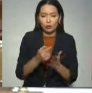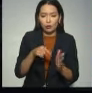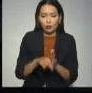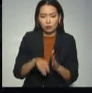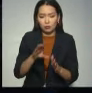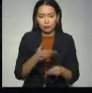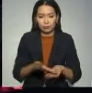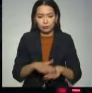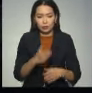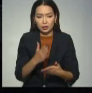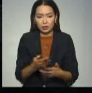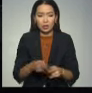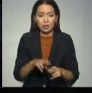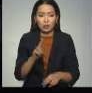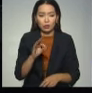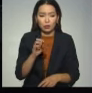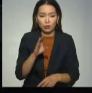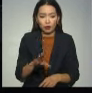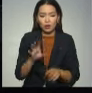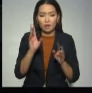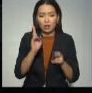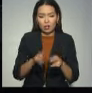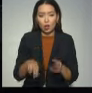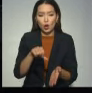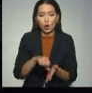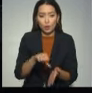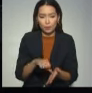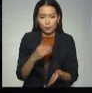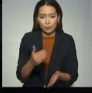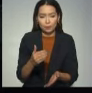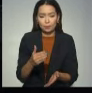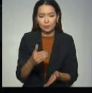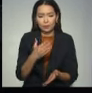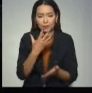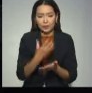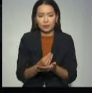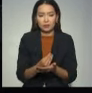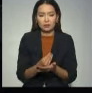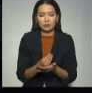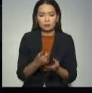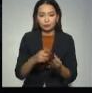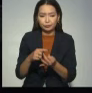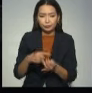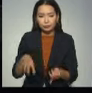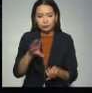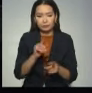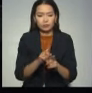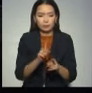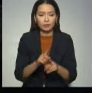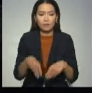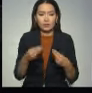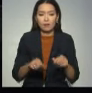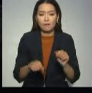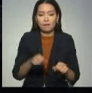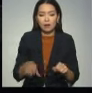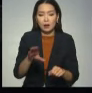извне? На этом Касым-Жомарт Токаев закончил выступление, так и не озвучив свои мысли на этот счет. Видимо, президент дал возможность